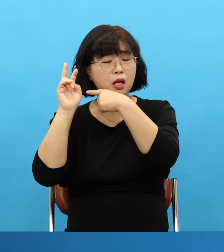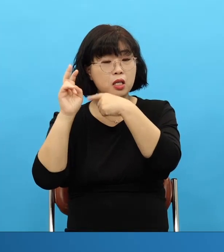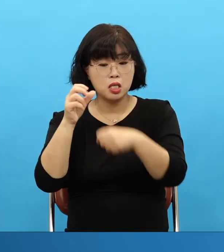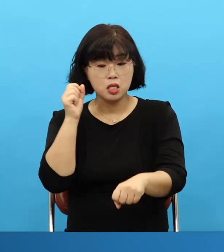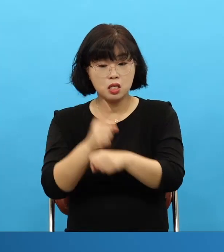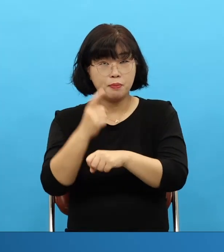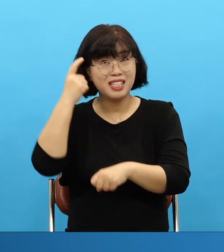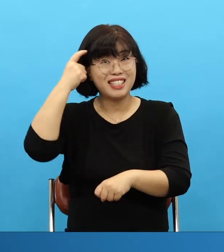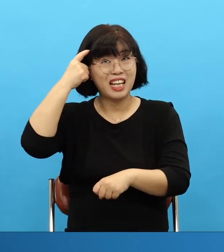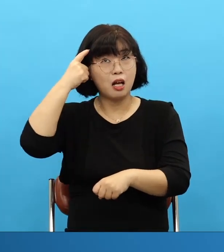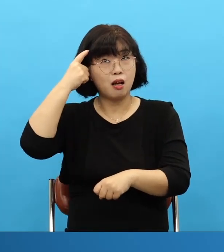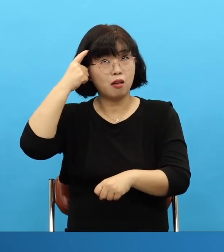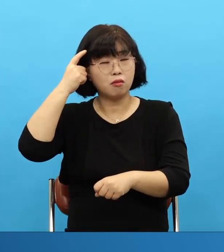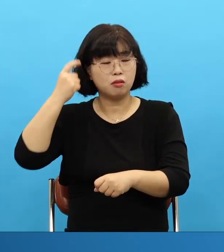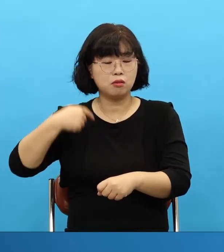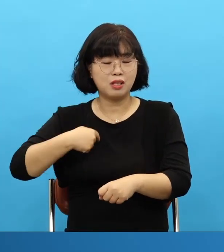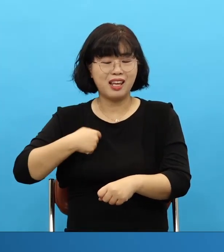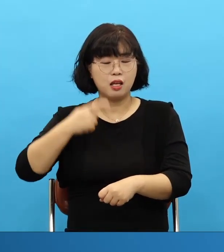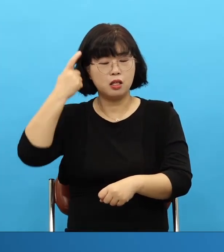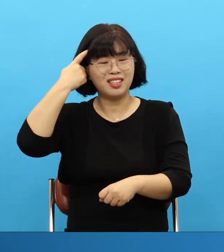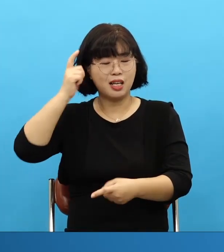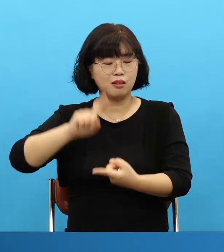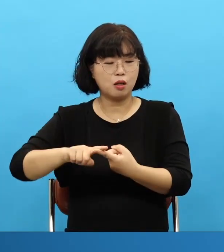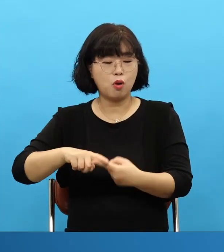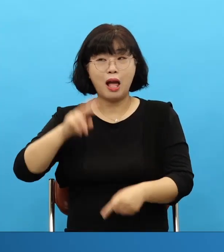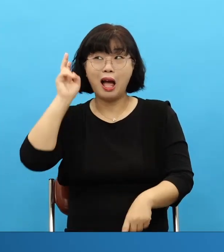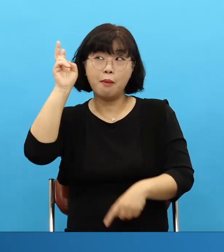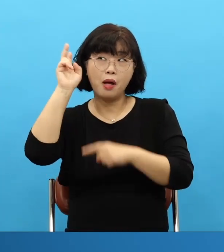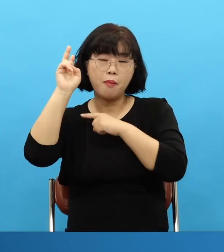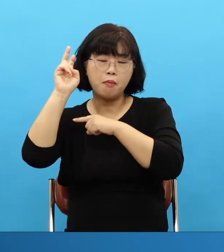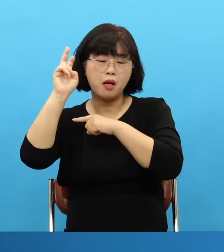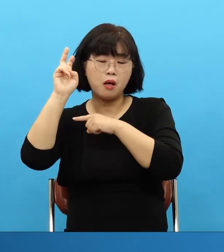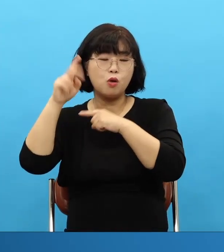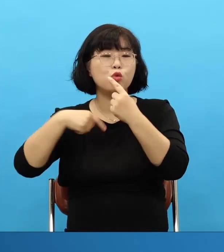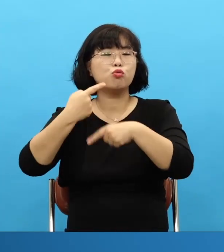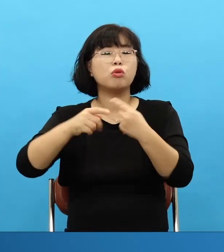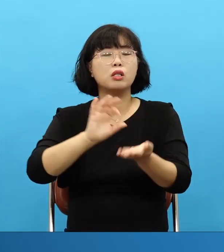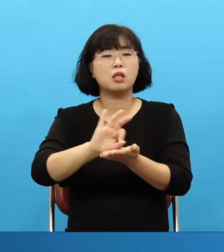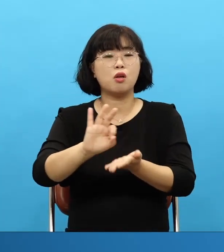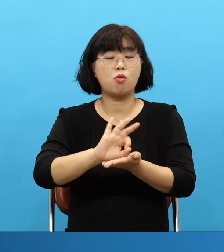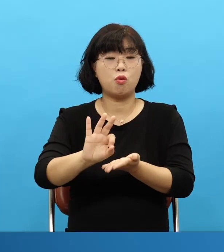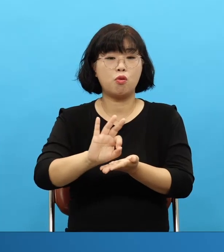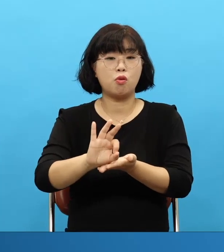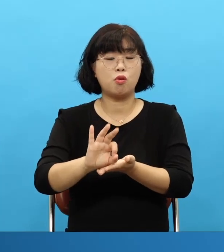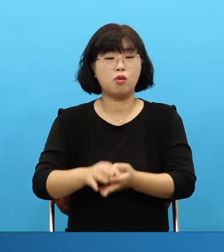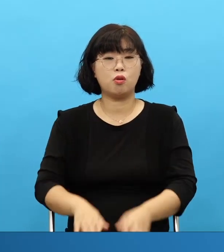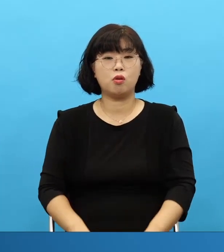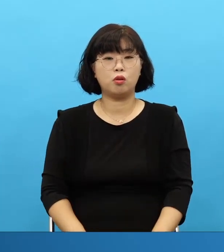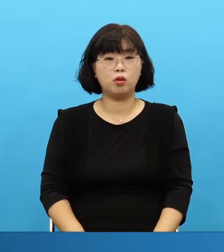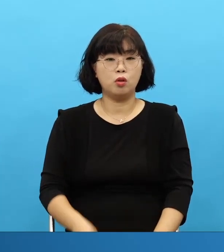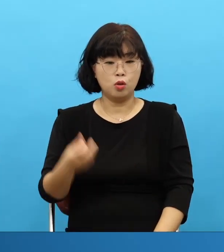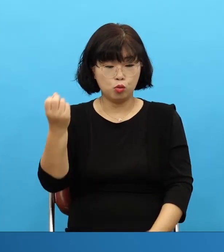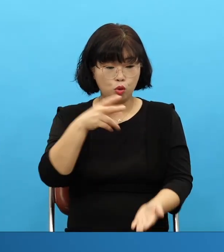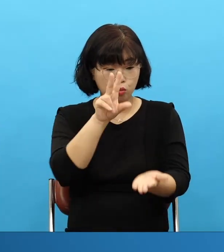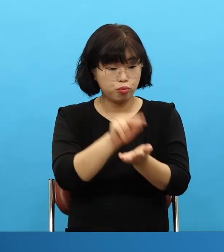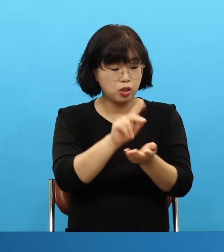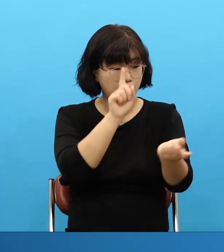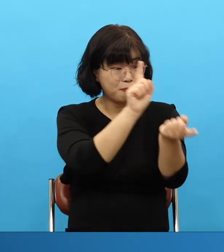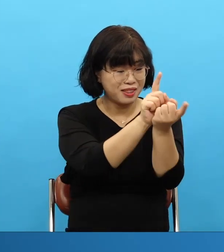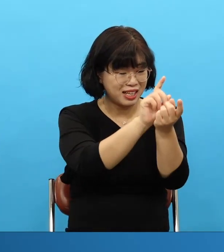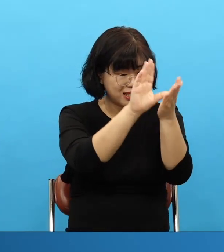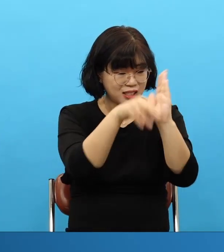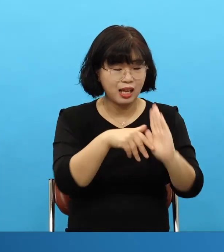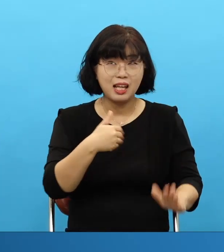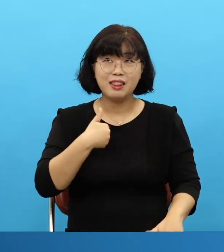elder is like this or that. I have my own preconceived notions about that individual. 그럼 문제를 만났을 때는 내 나름대로 해석할 수밖에 없죠. And then if I